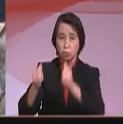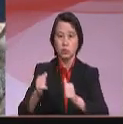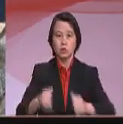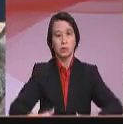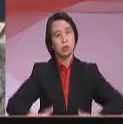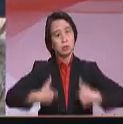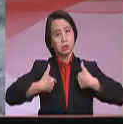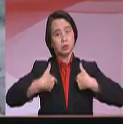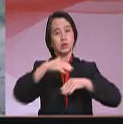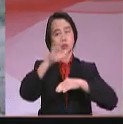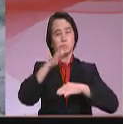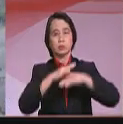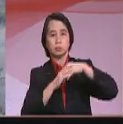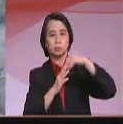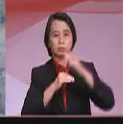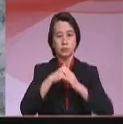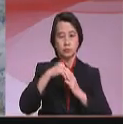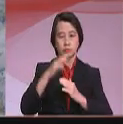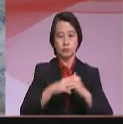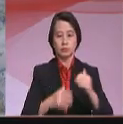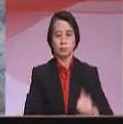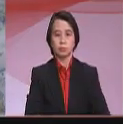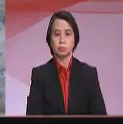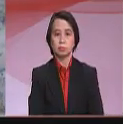menjalani kehidupan lebih selesa.